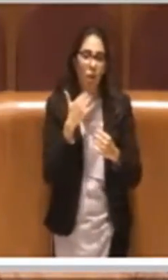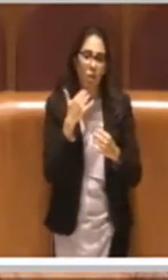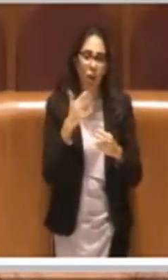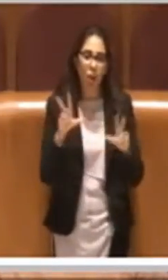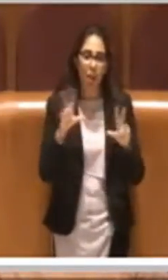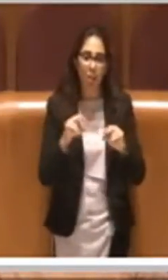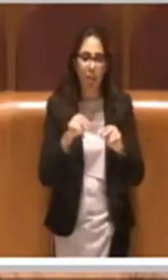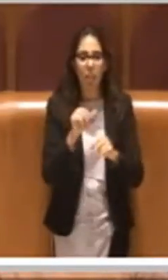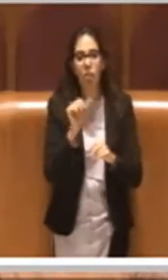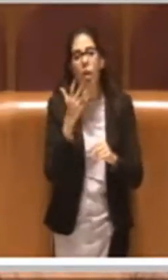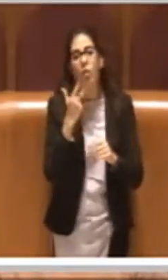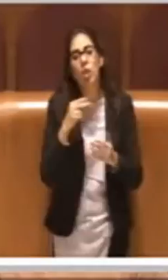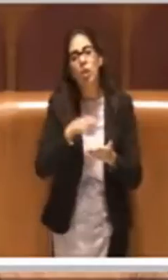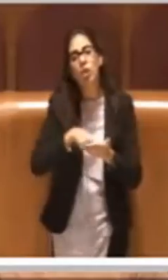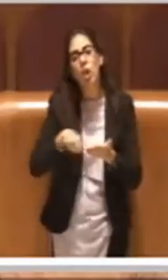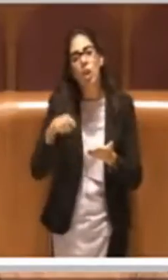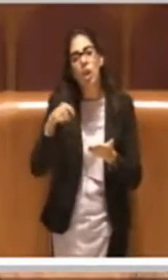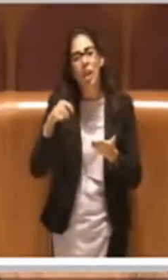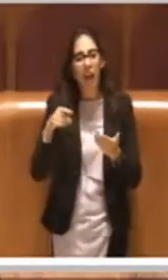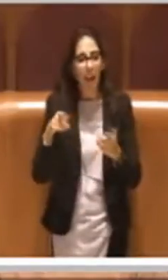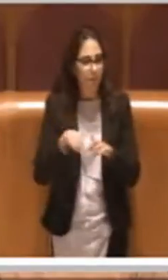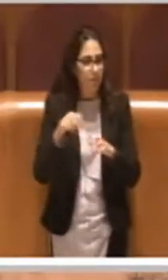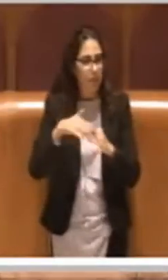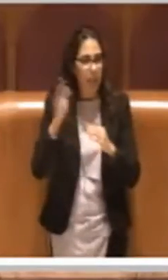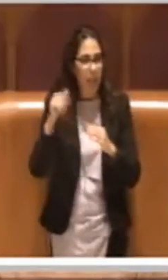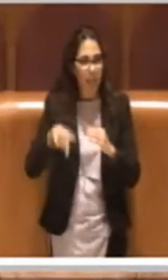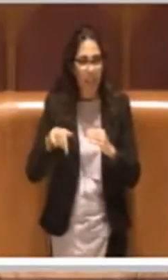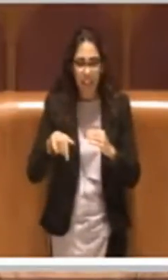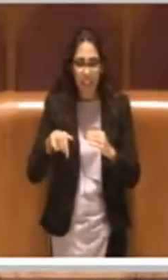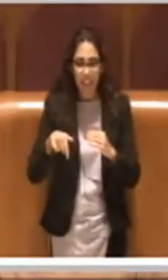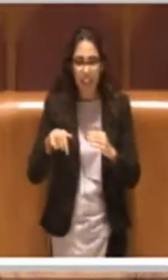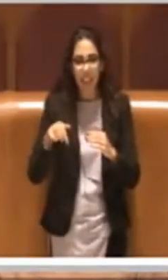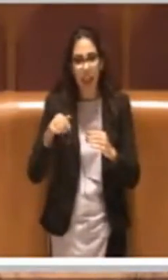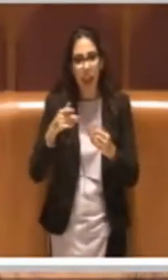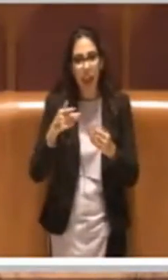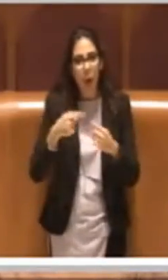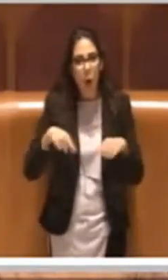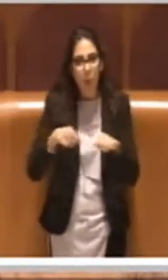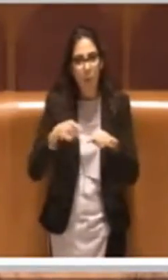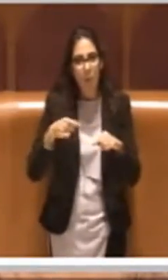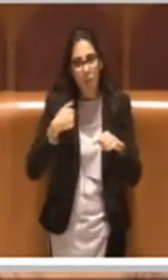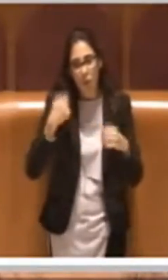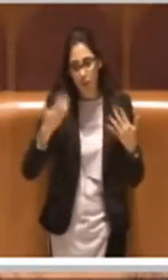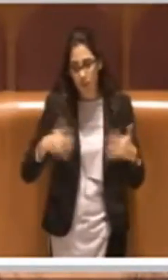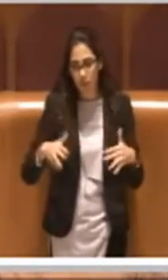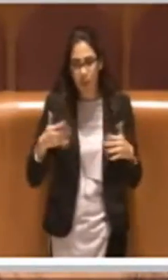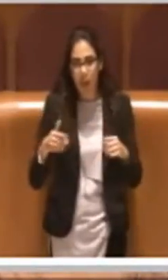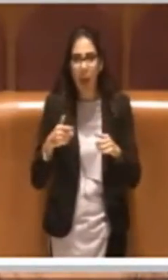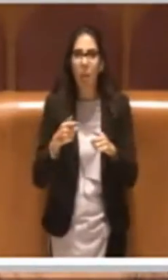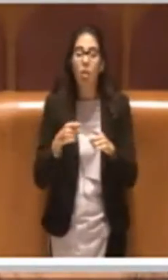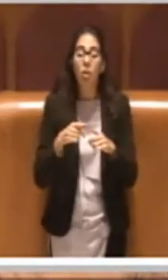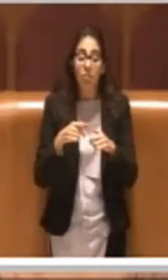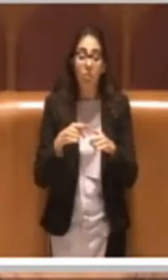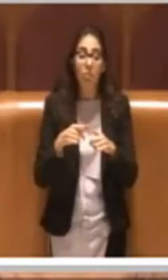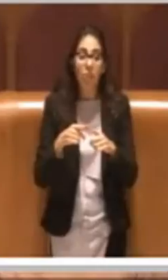sottolineare, come già fatto stamane in Commissione, che nonostante tutto gli